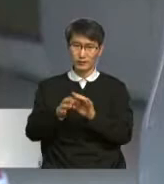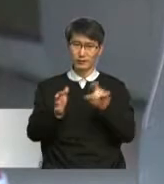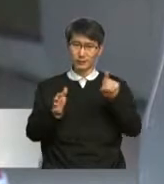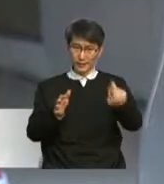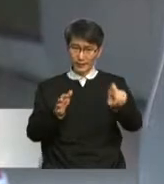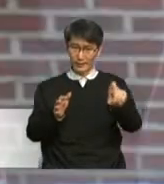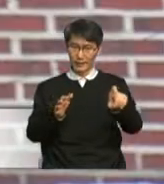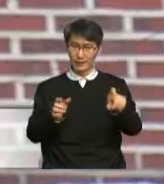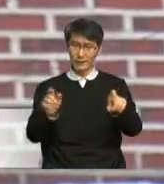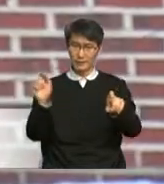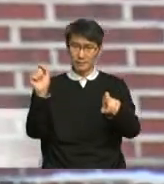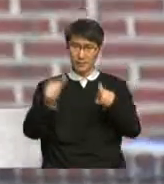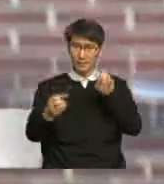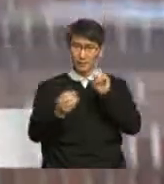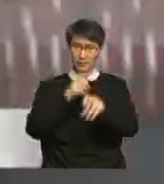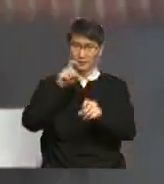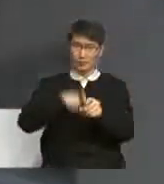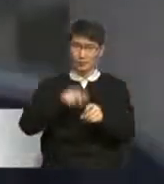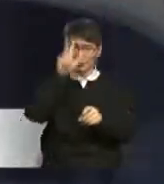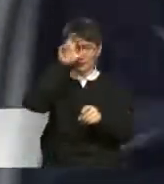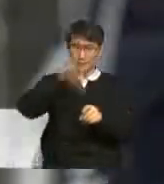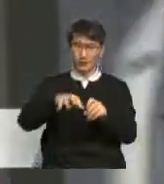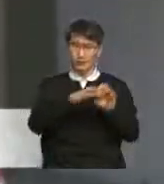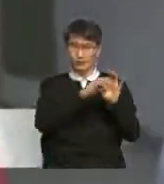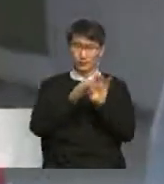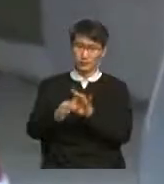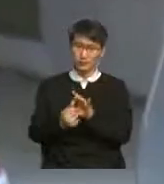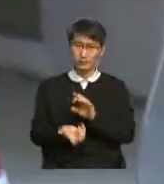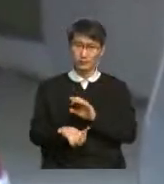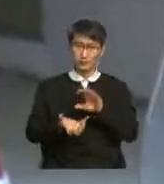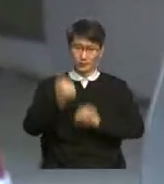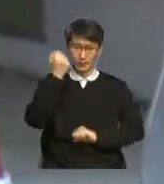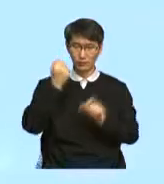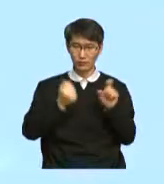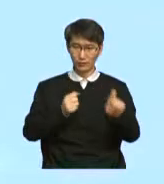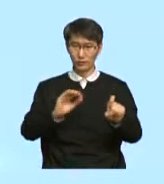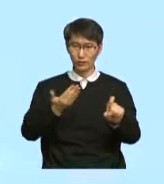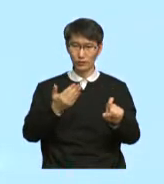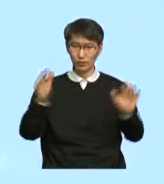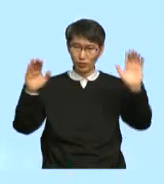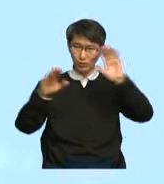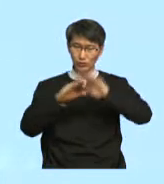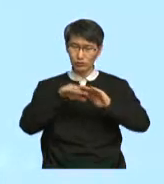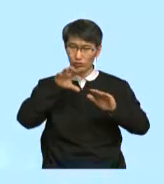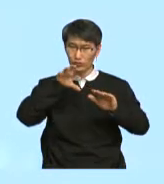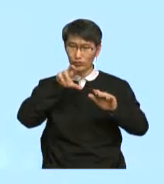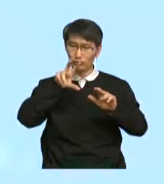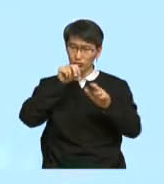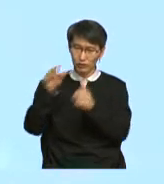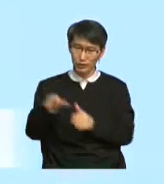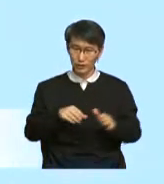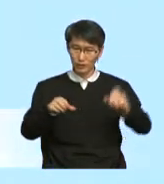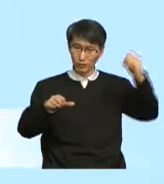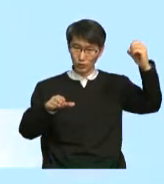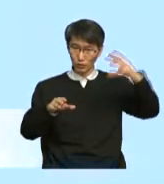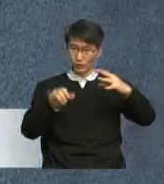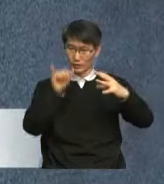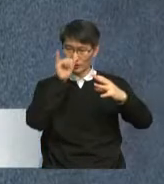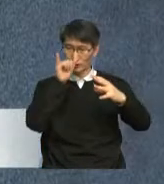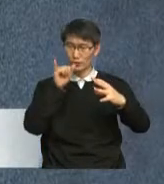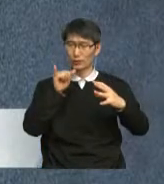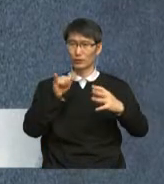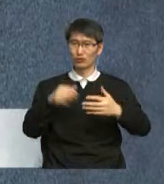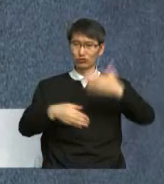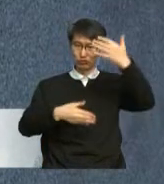비상벨은 빠른 대응을 위해 경찰서와 직통으로 연결됐습니다. 이 밖에도 어두운 골목에는 조명을 설치하고 주차장